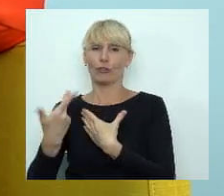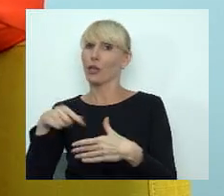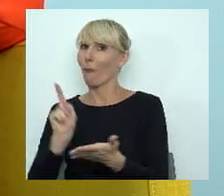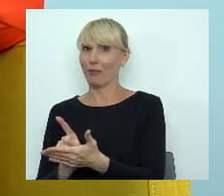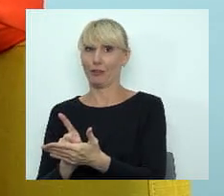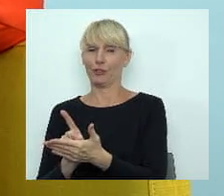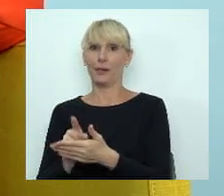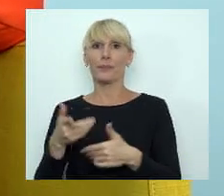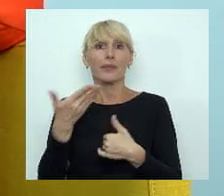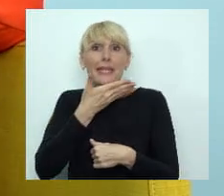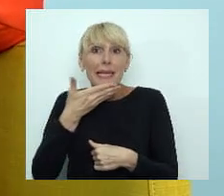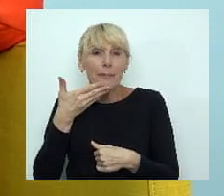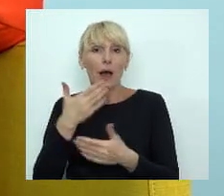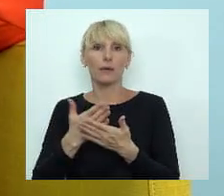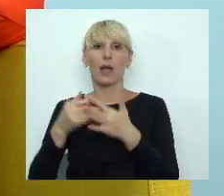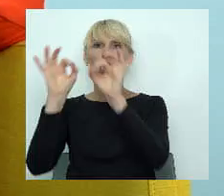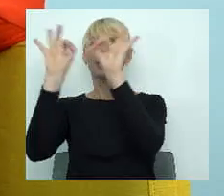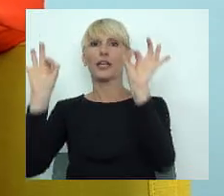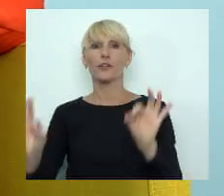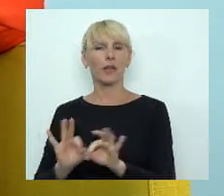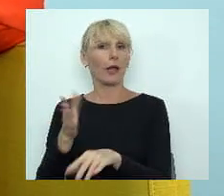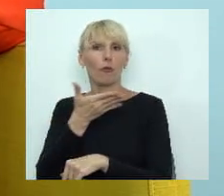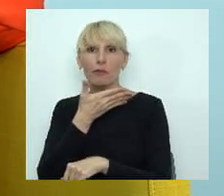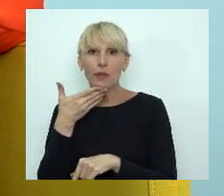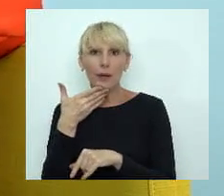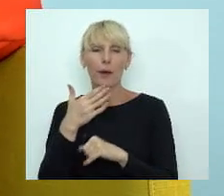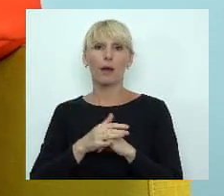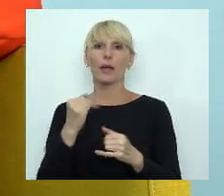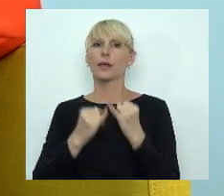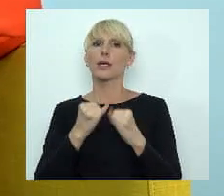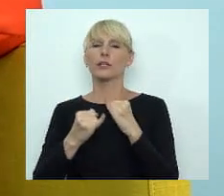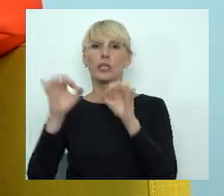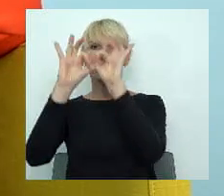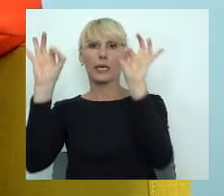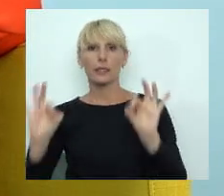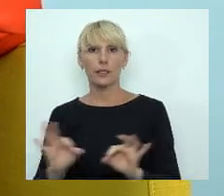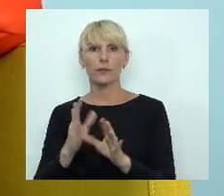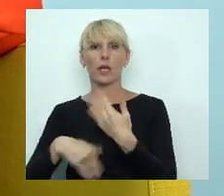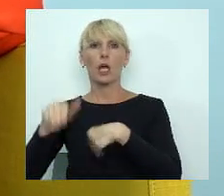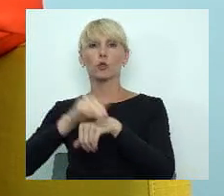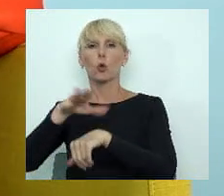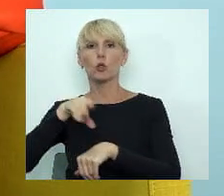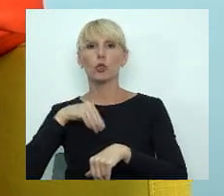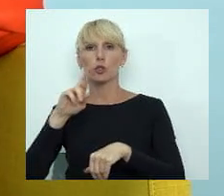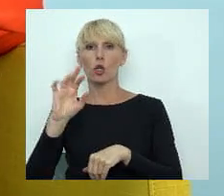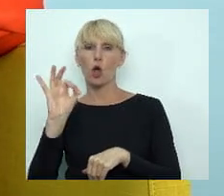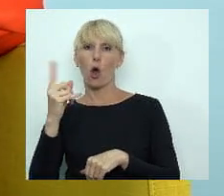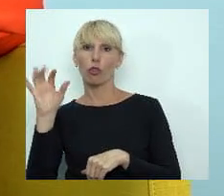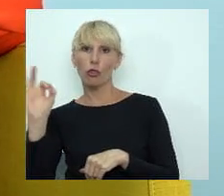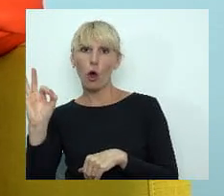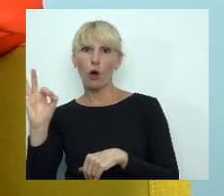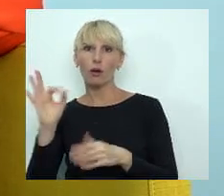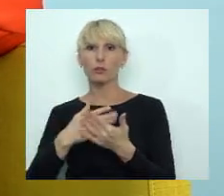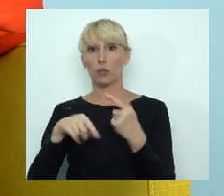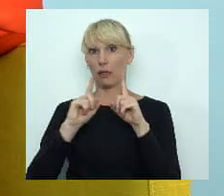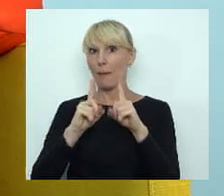Co więcej, dzisiaj jeszcze nie ma certyfikacji, więc jeśli chcieliby Państwo uzyskać certyfikat zgodności z RODO, to jest to